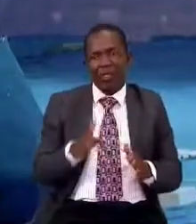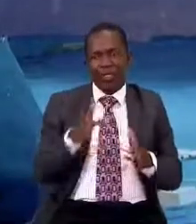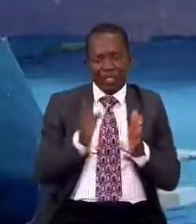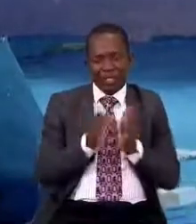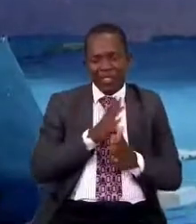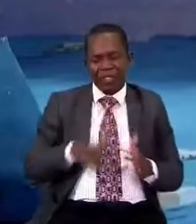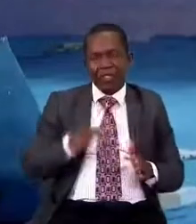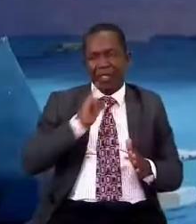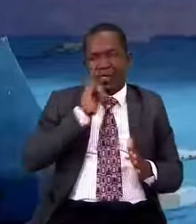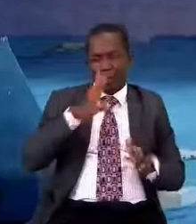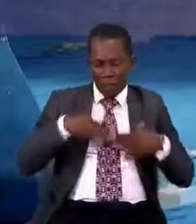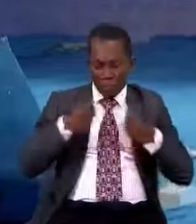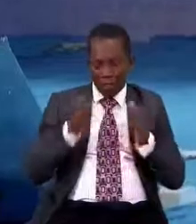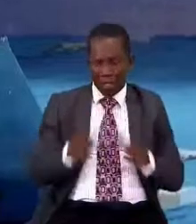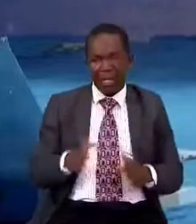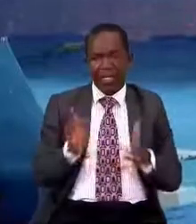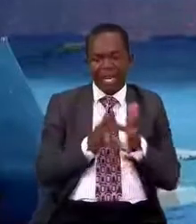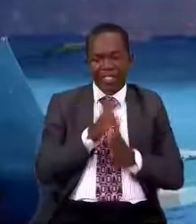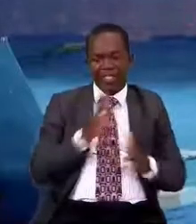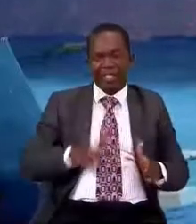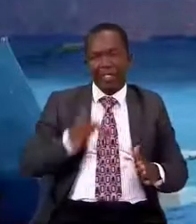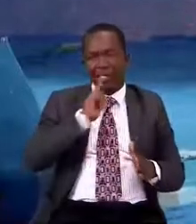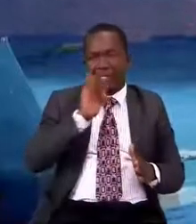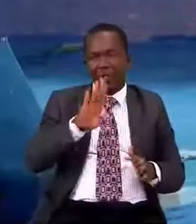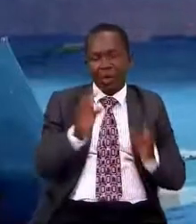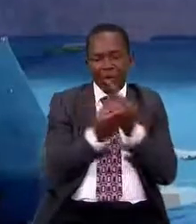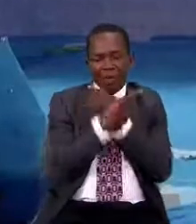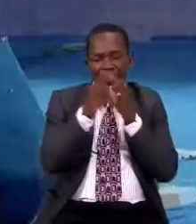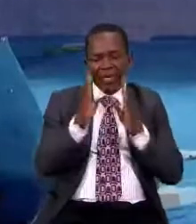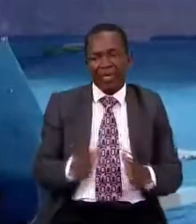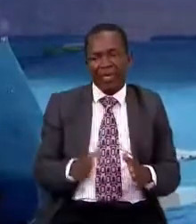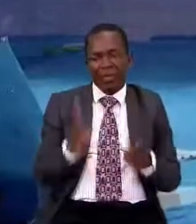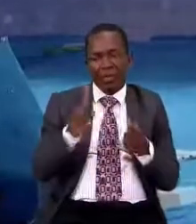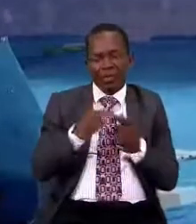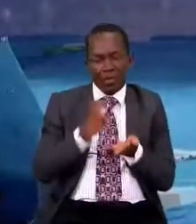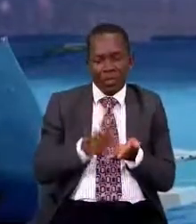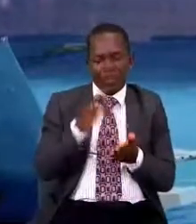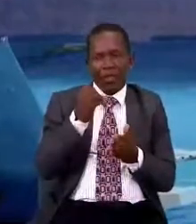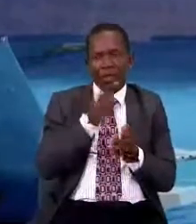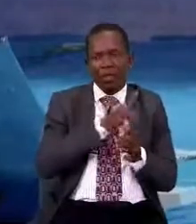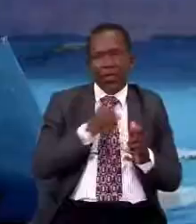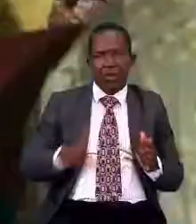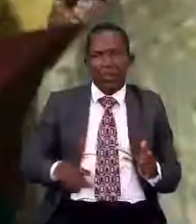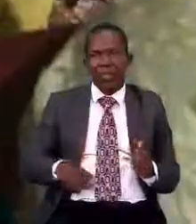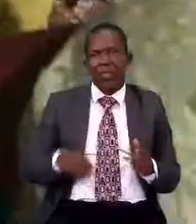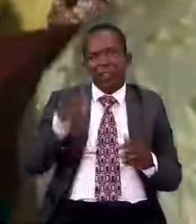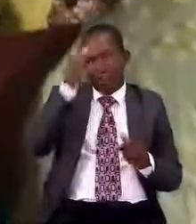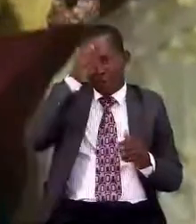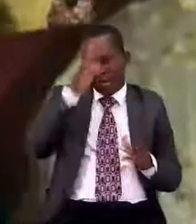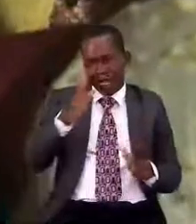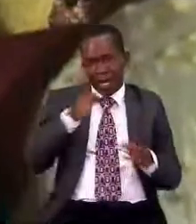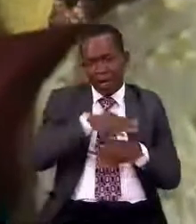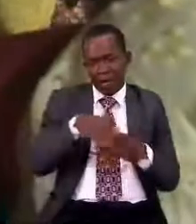la gloire de Dieu le Père, tous tes problèmes que tu as amenés ici seront